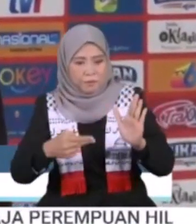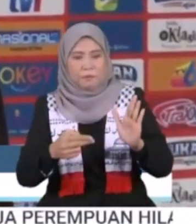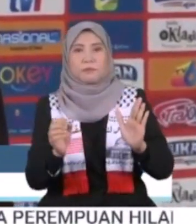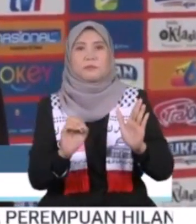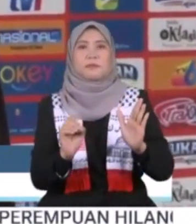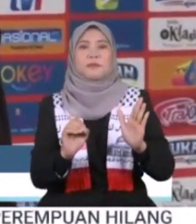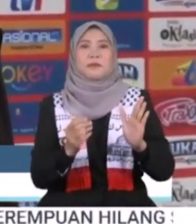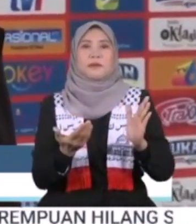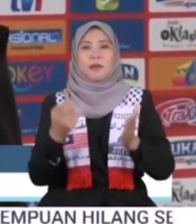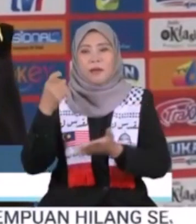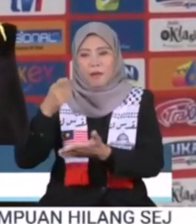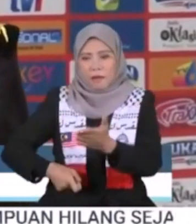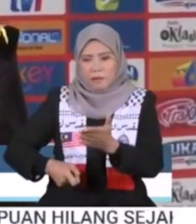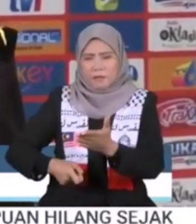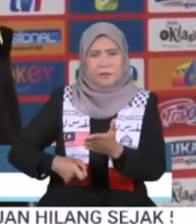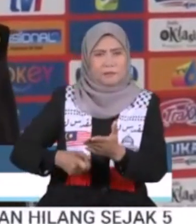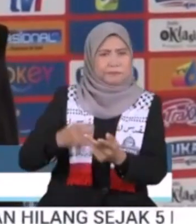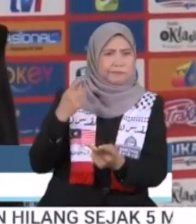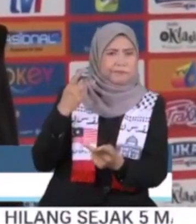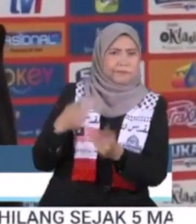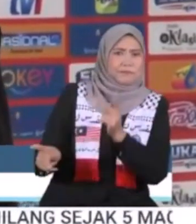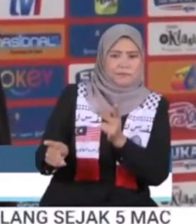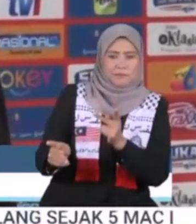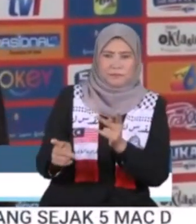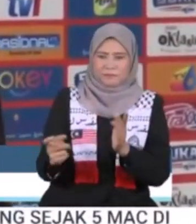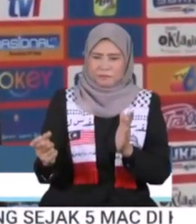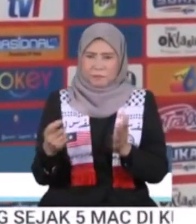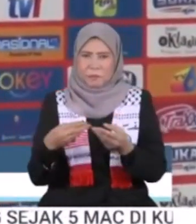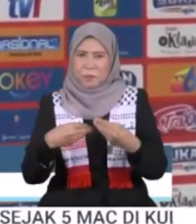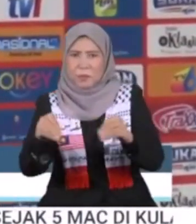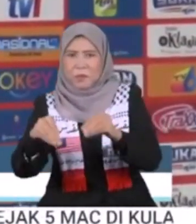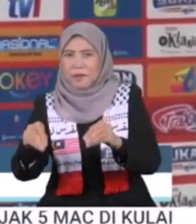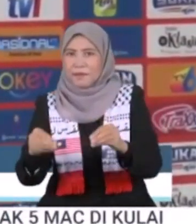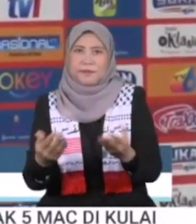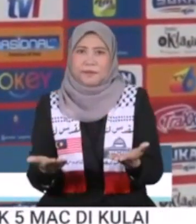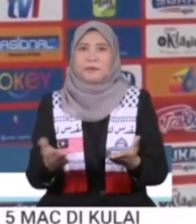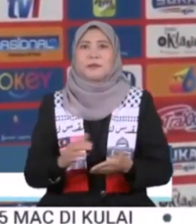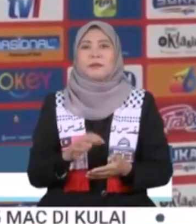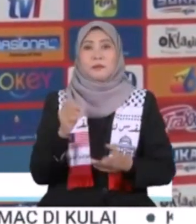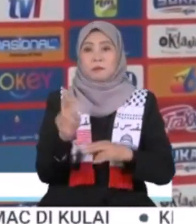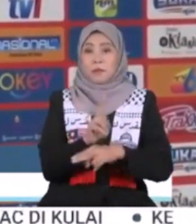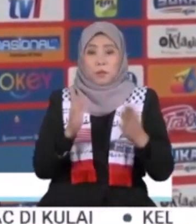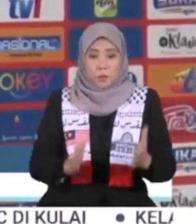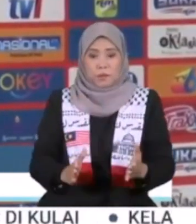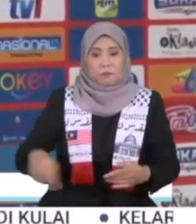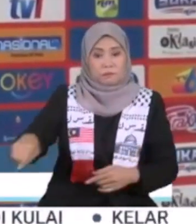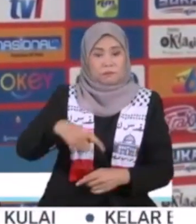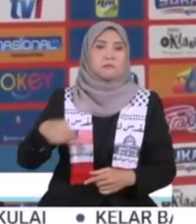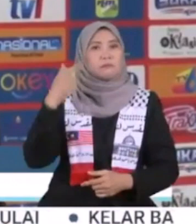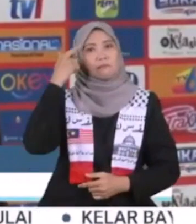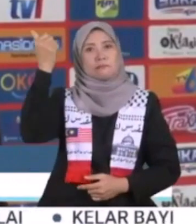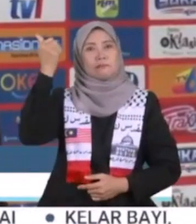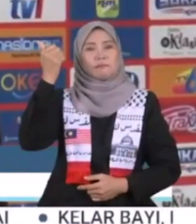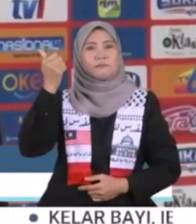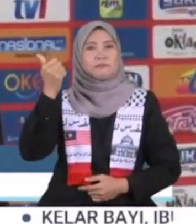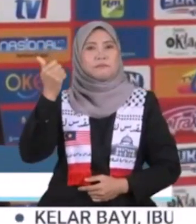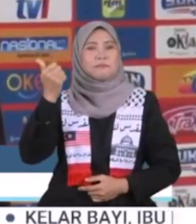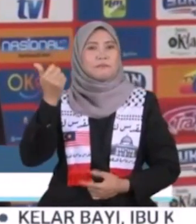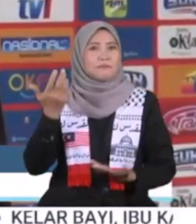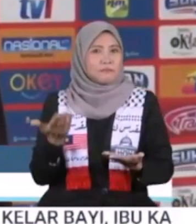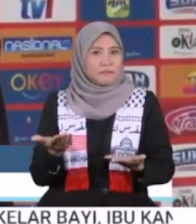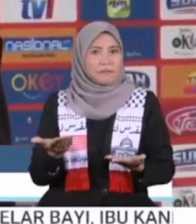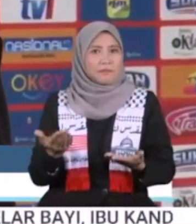tanda harga dan juga harga yang tidak menasabah jadi ini menunjukkan bahawa pengguna-pengguna kita sekarang ni sangat peka